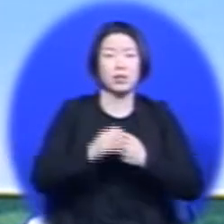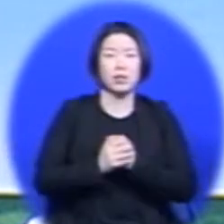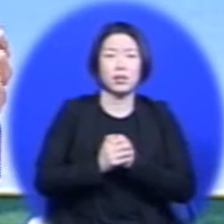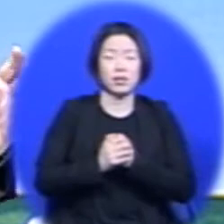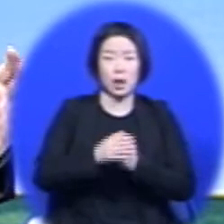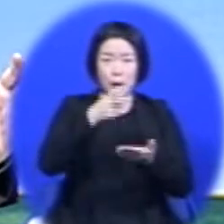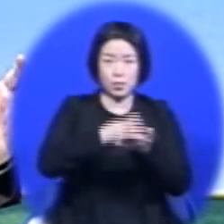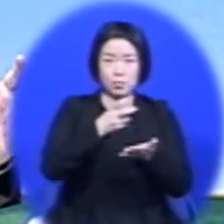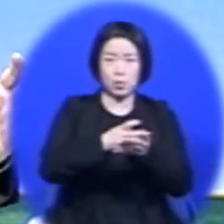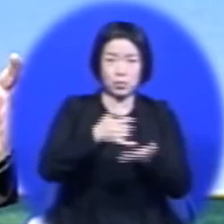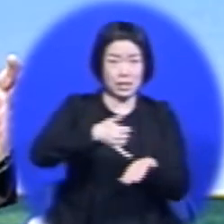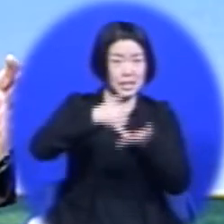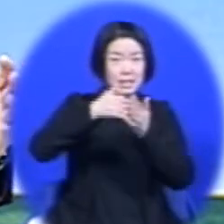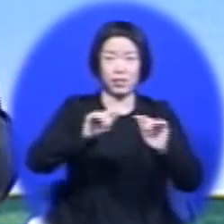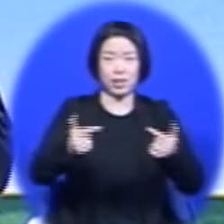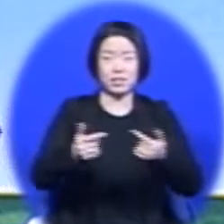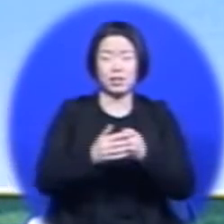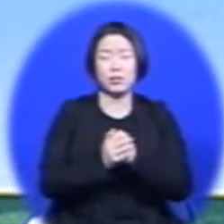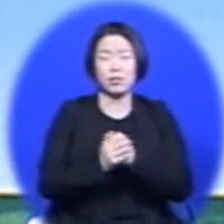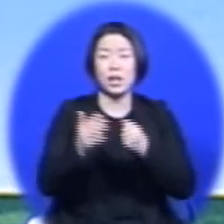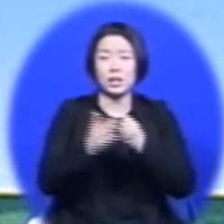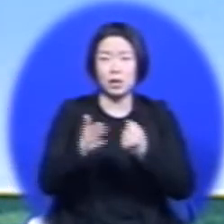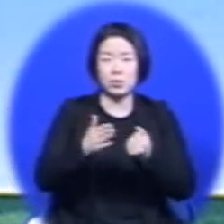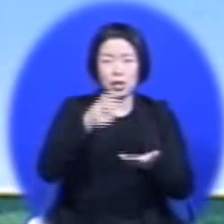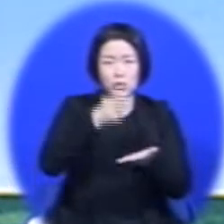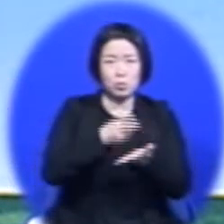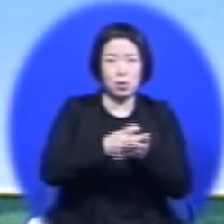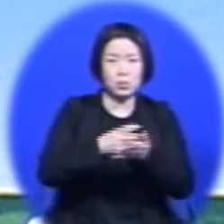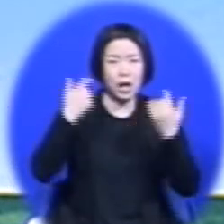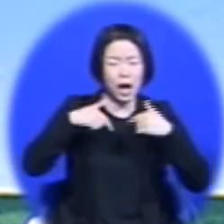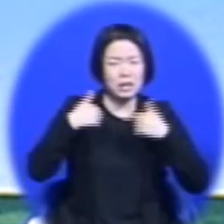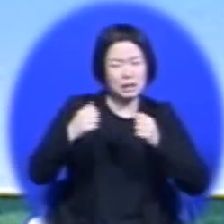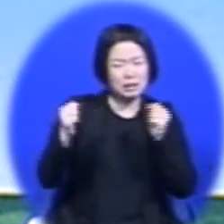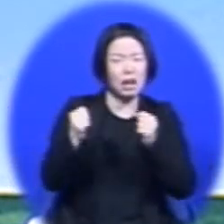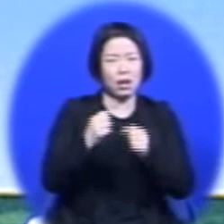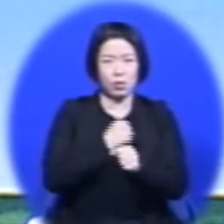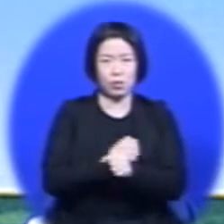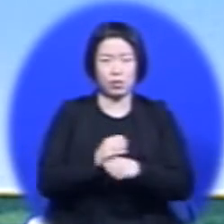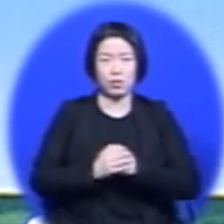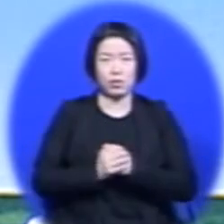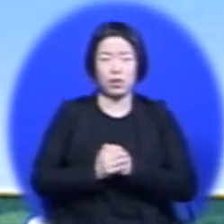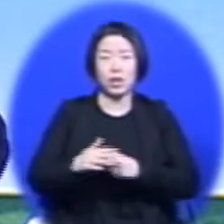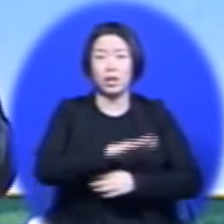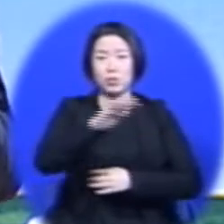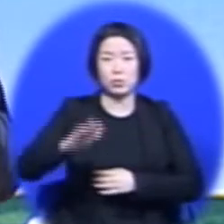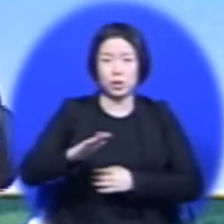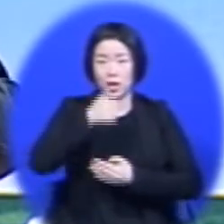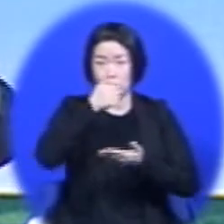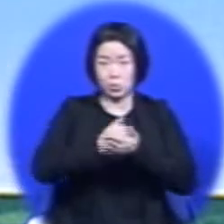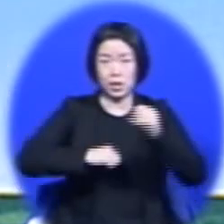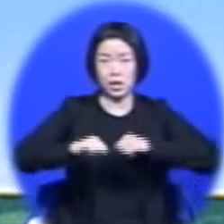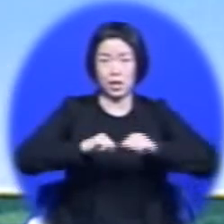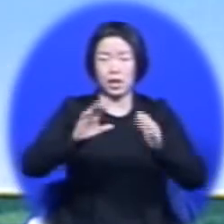율법은 인격이 아닙니다. 그러니까 율법은 항상 매정합니다. 우리가 죄 지을 때